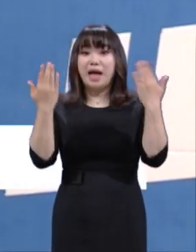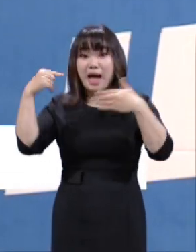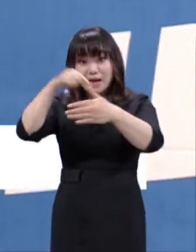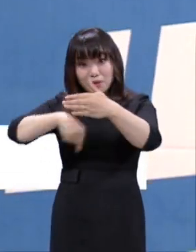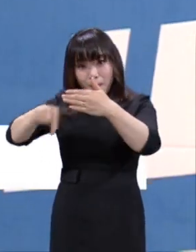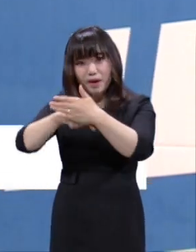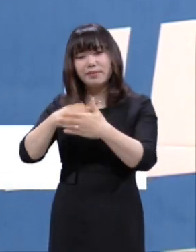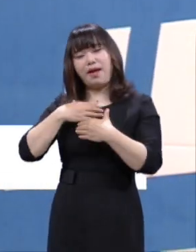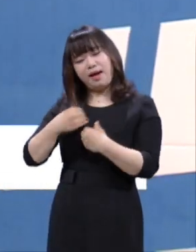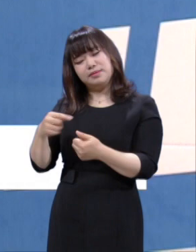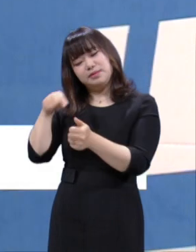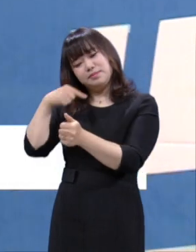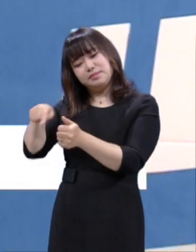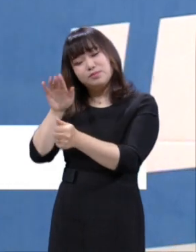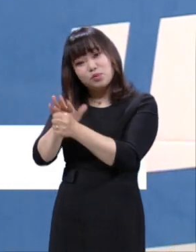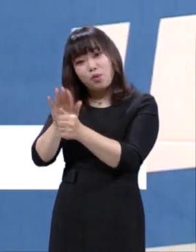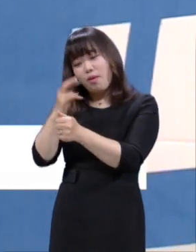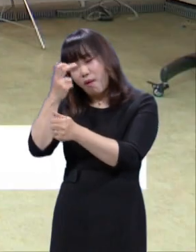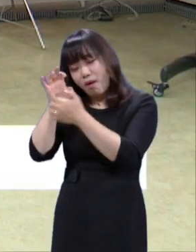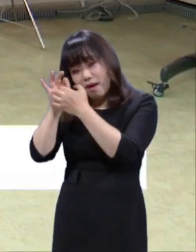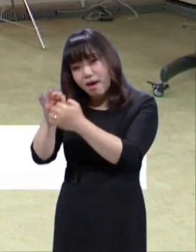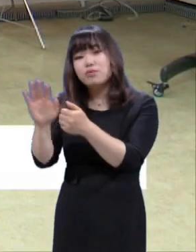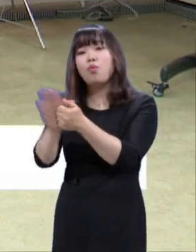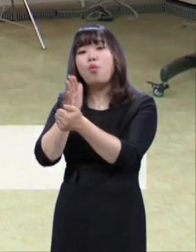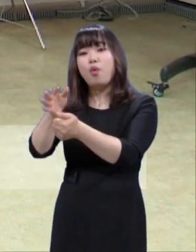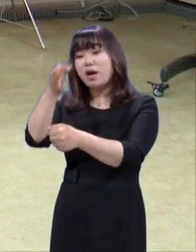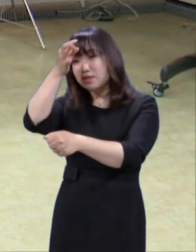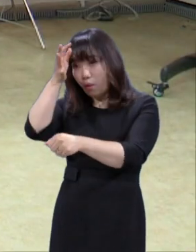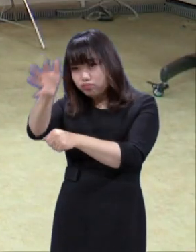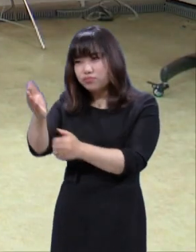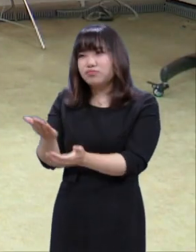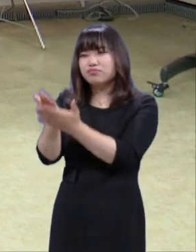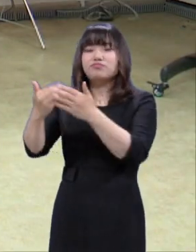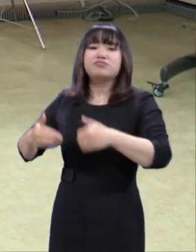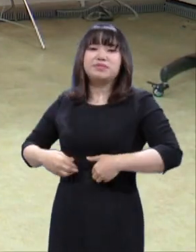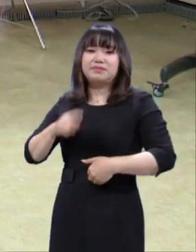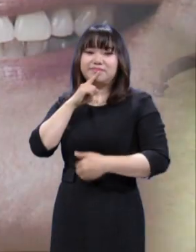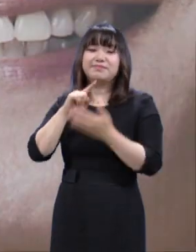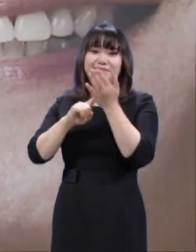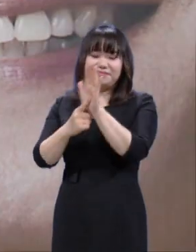안심하고 교육을 받도록 방과 후 돌봄을 전문화시킨다는 구상입니다.